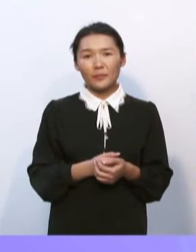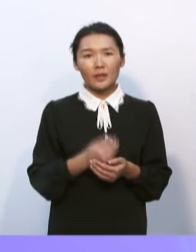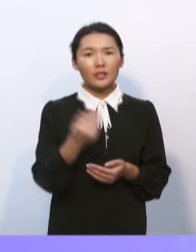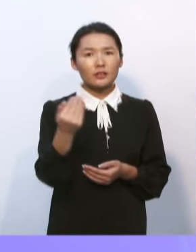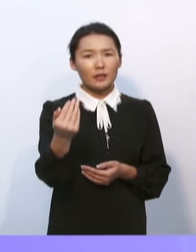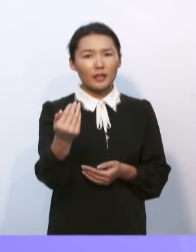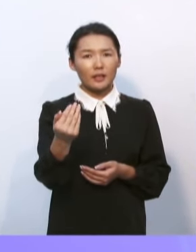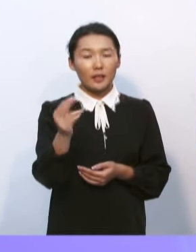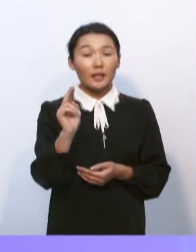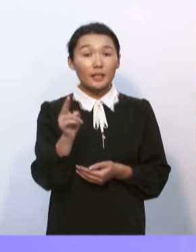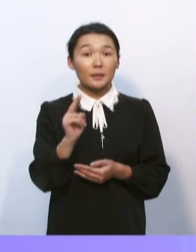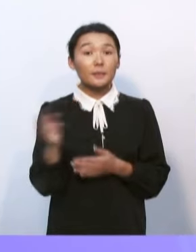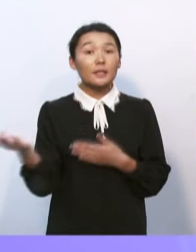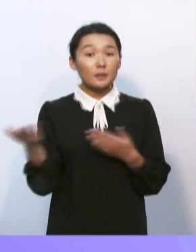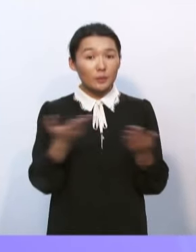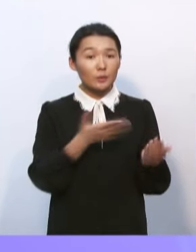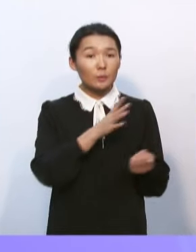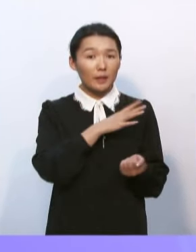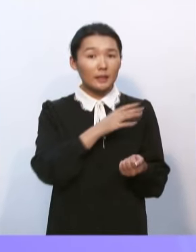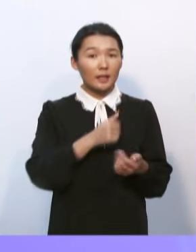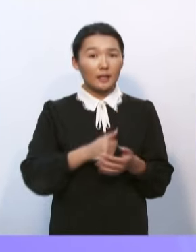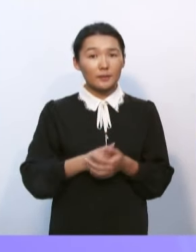Силер кимдерди тосуп алдыңар?